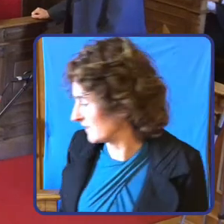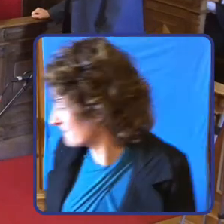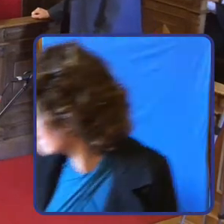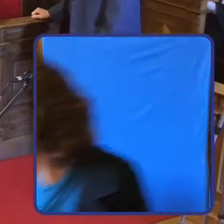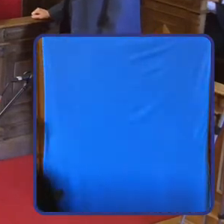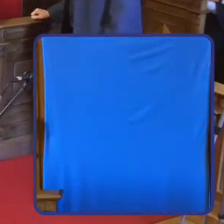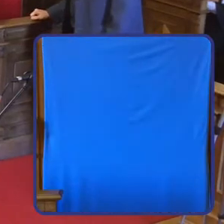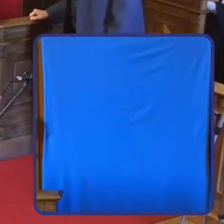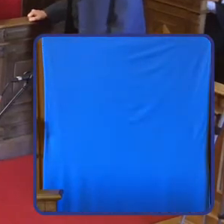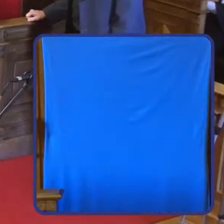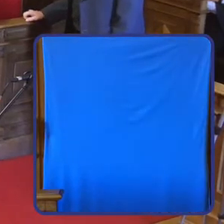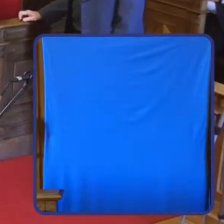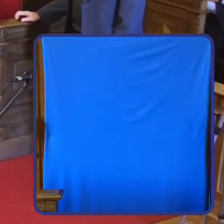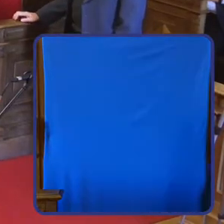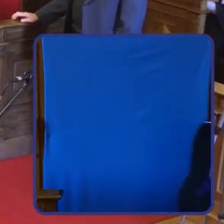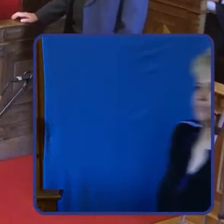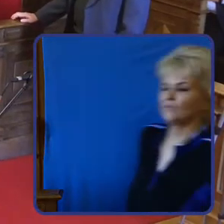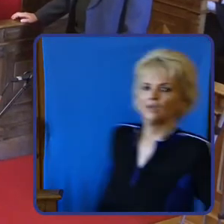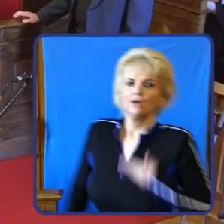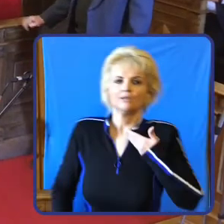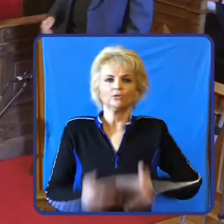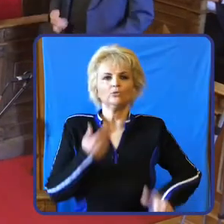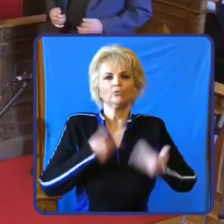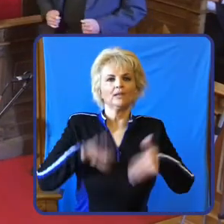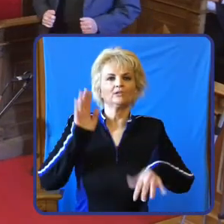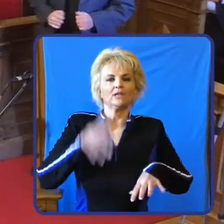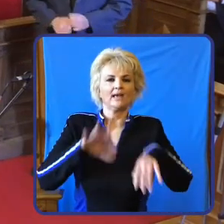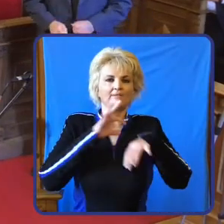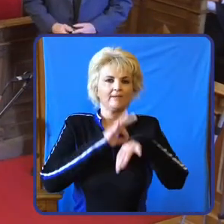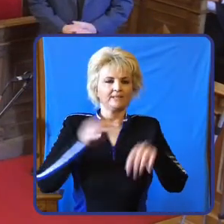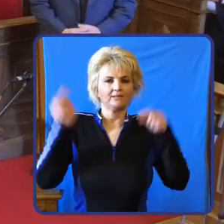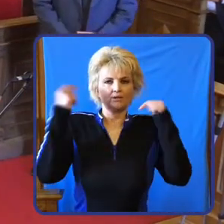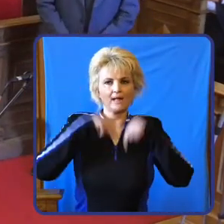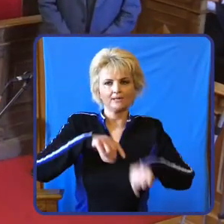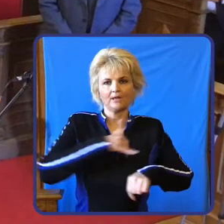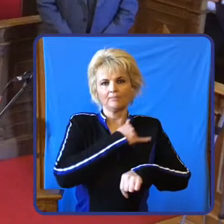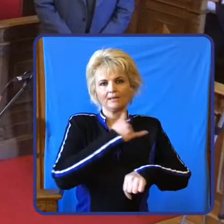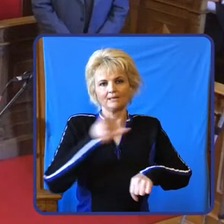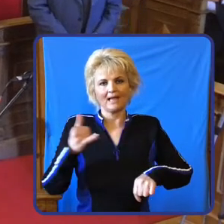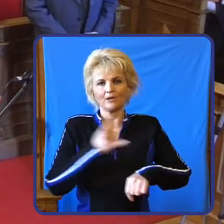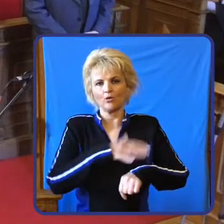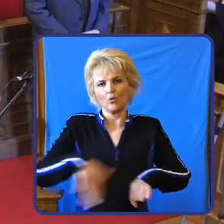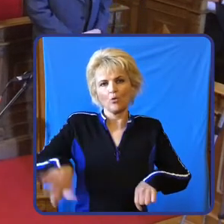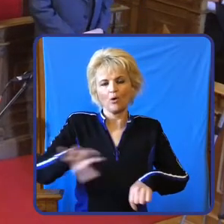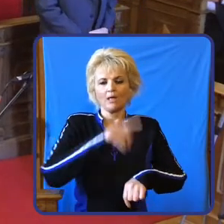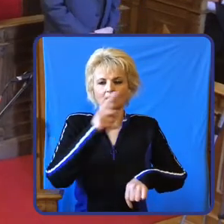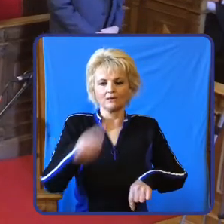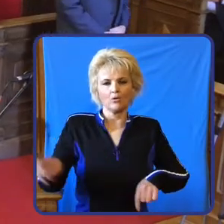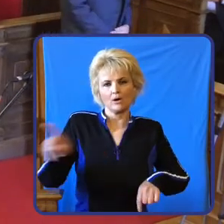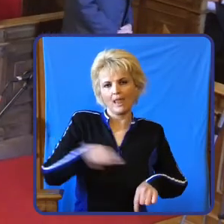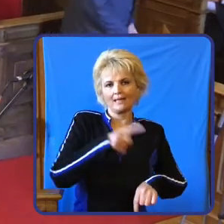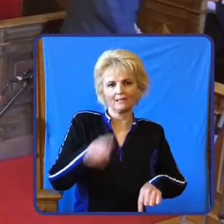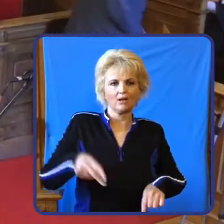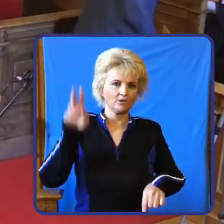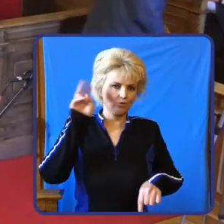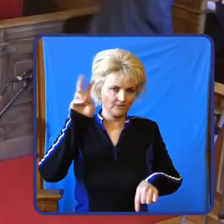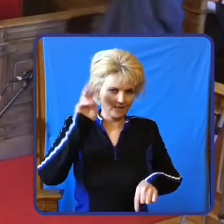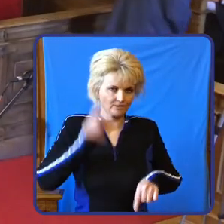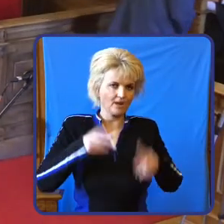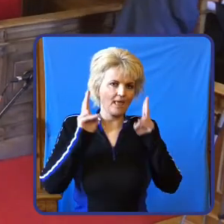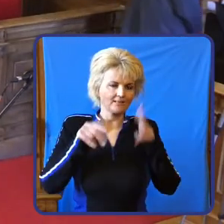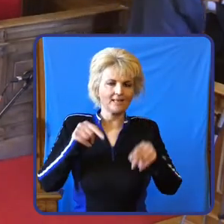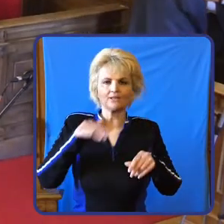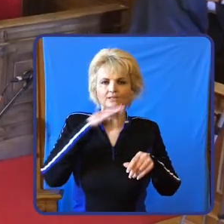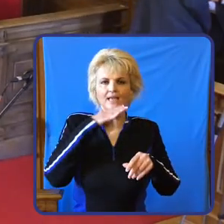elnöknek mindenhol korlátlan a hozzászólási lehetősége. Nyilván lehet ezen módosítani, ez az